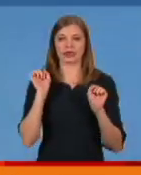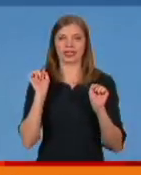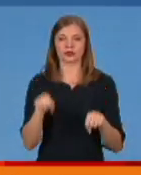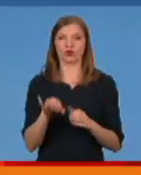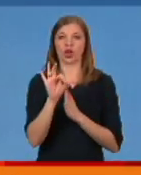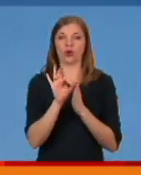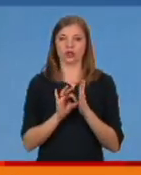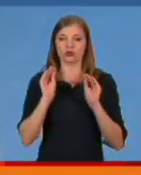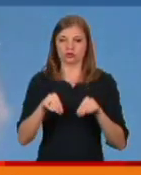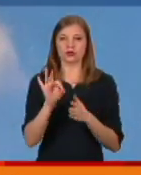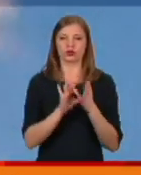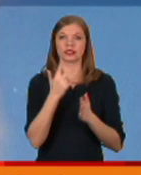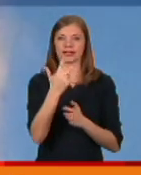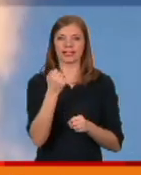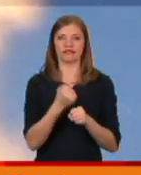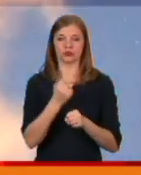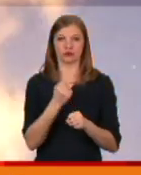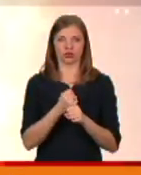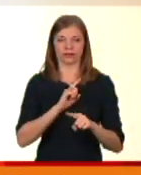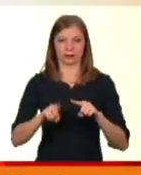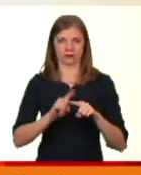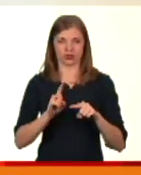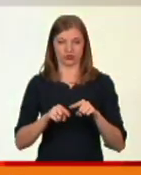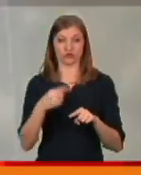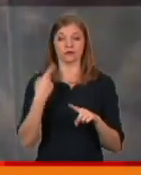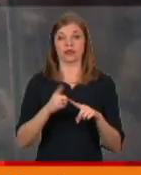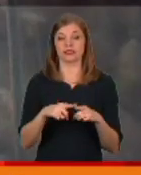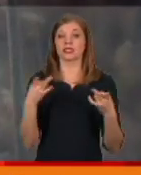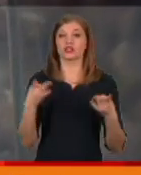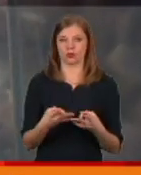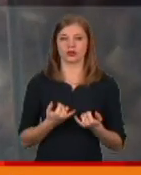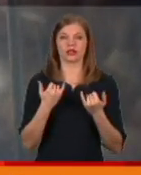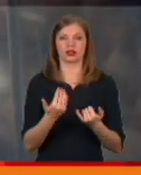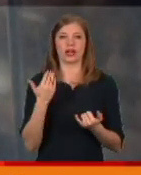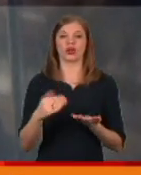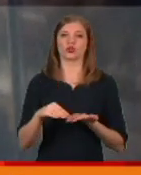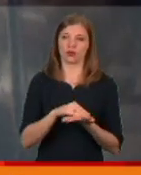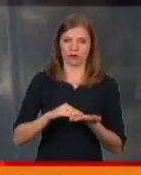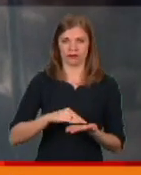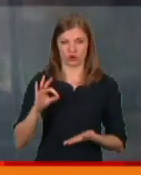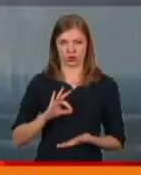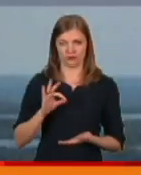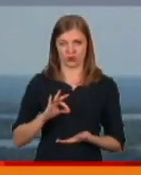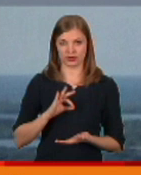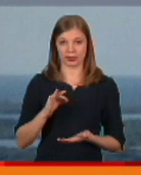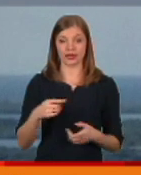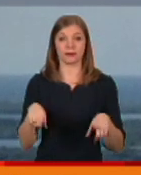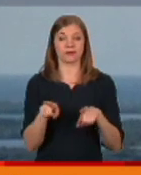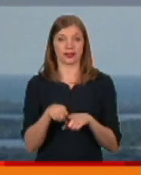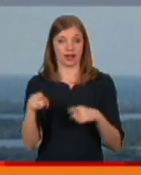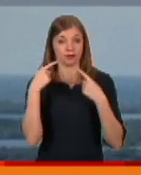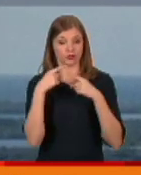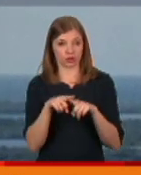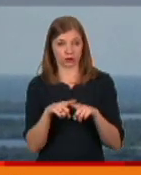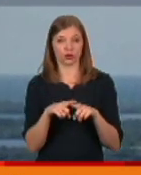посадити одразу 3 відпрацьованих пришвидшувачі. Це необхідно для їхнього повторного використання. Така